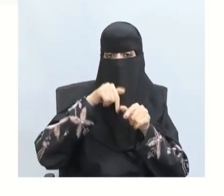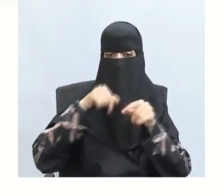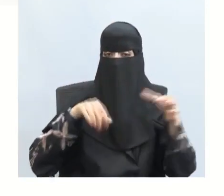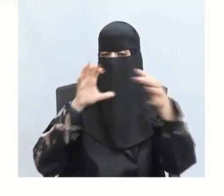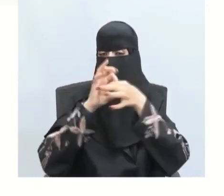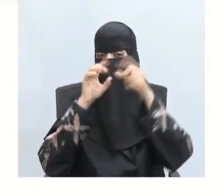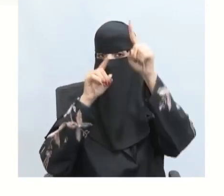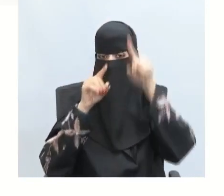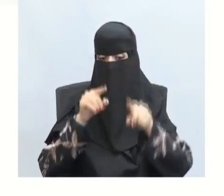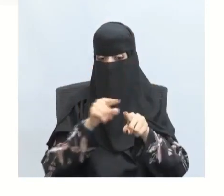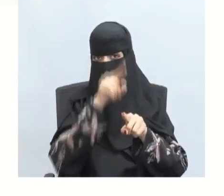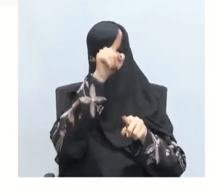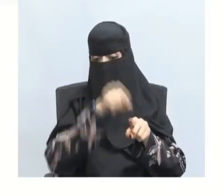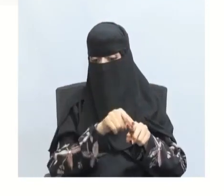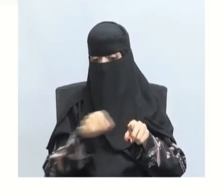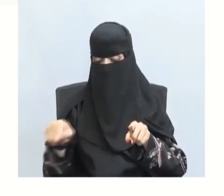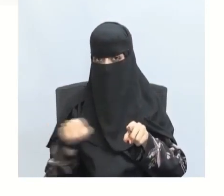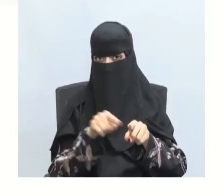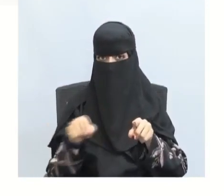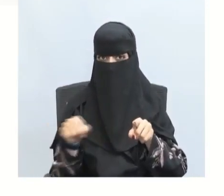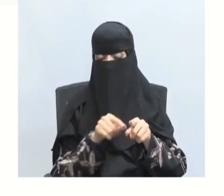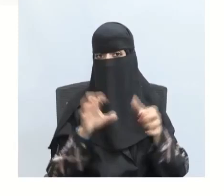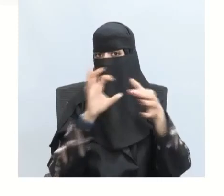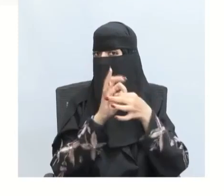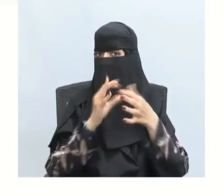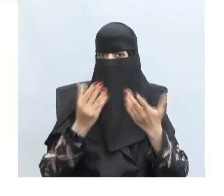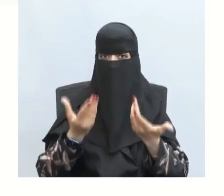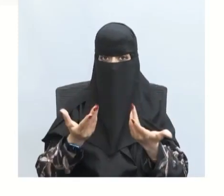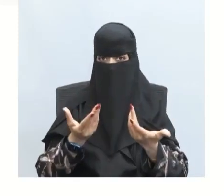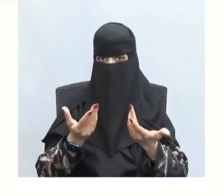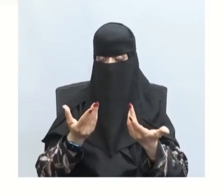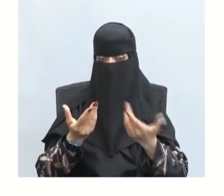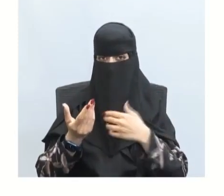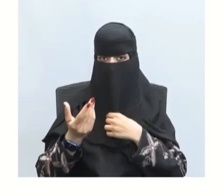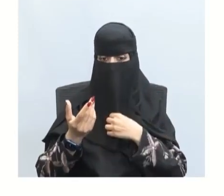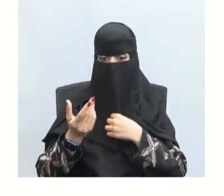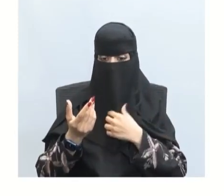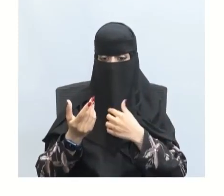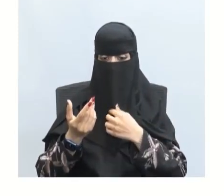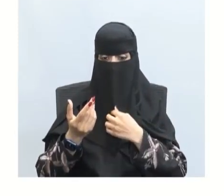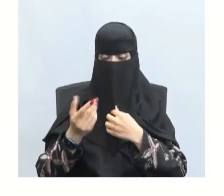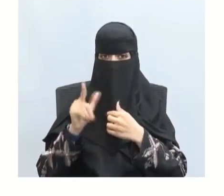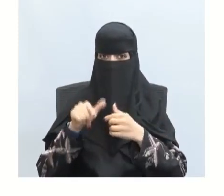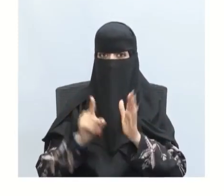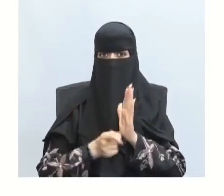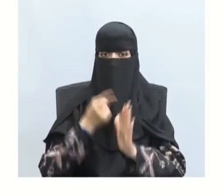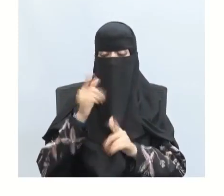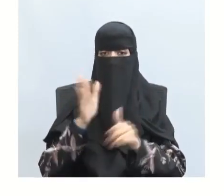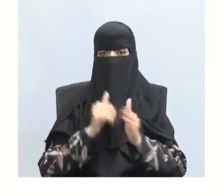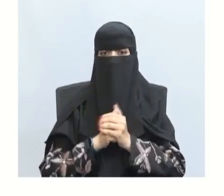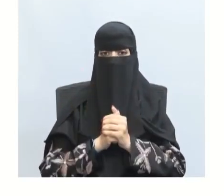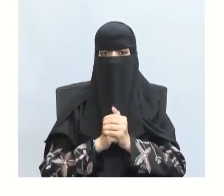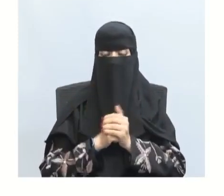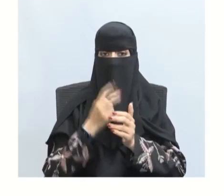الطالبه ما بين اللمعان ودرجه الحراره في البدايه